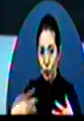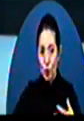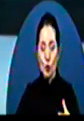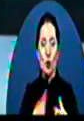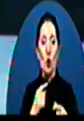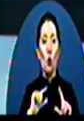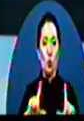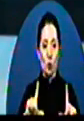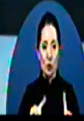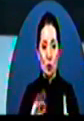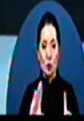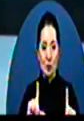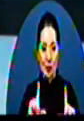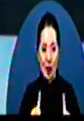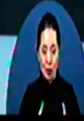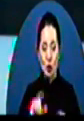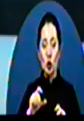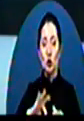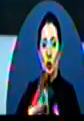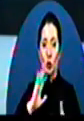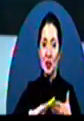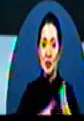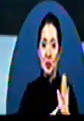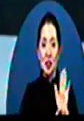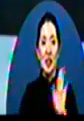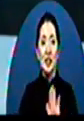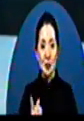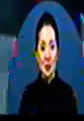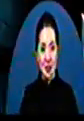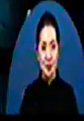сонгуулийн сурталчилгаагаа эхлүүллээ.